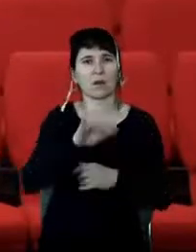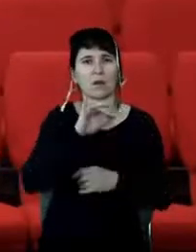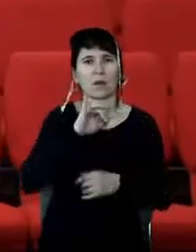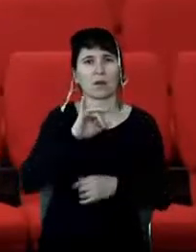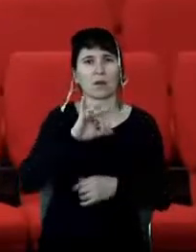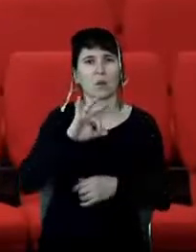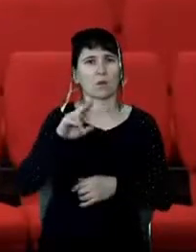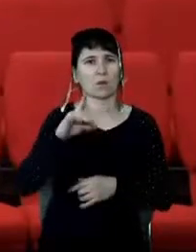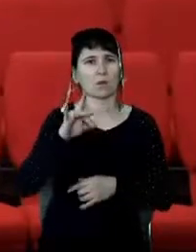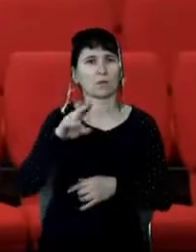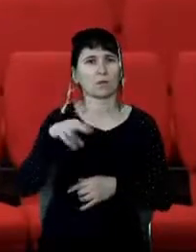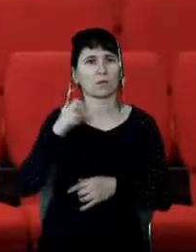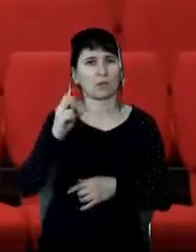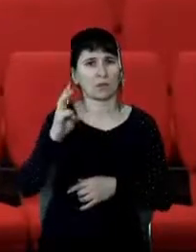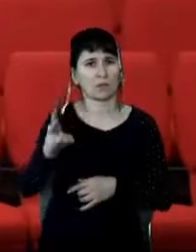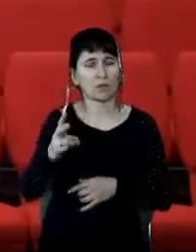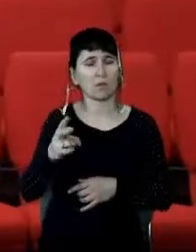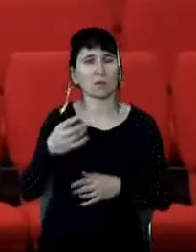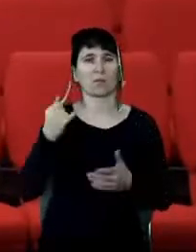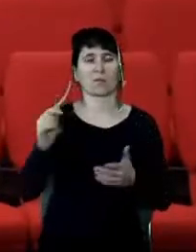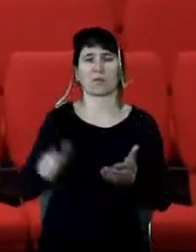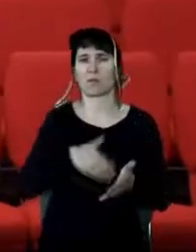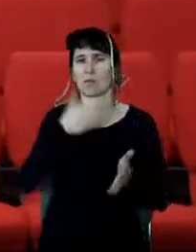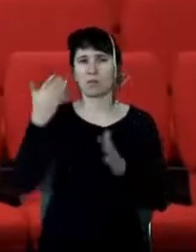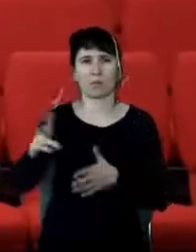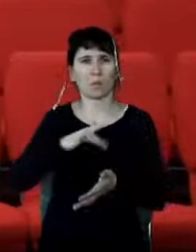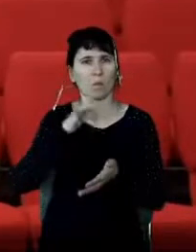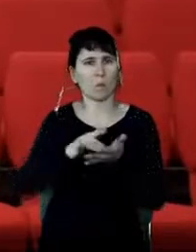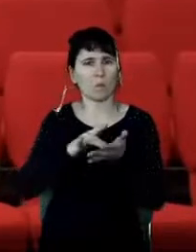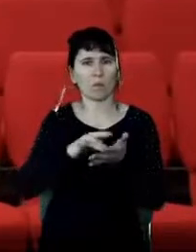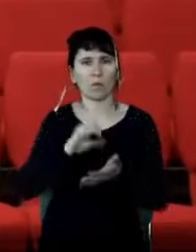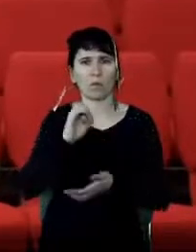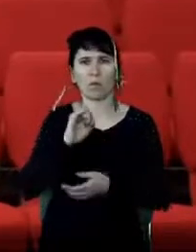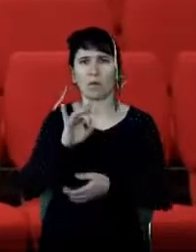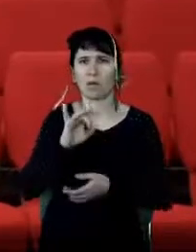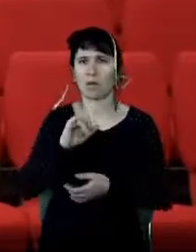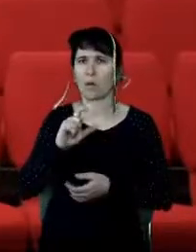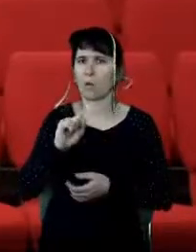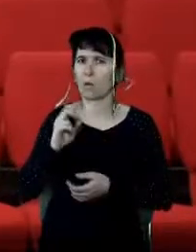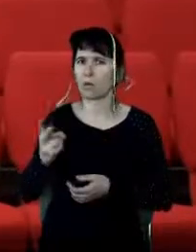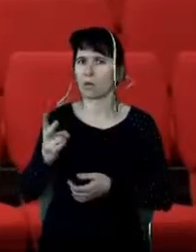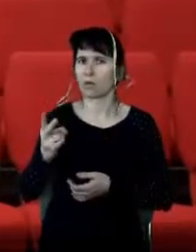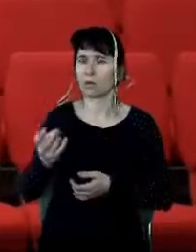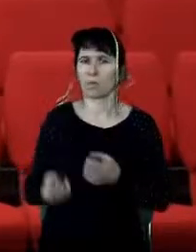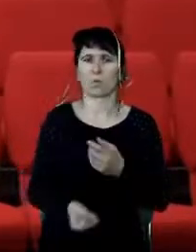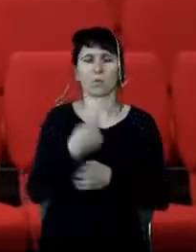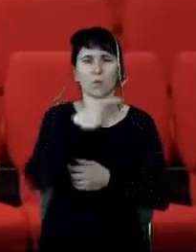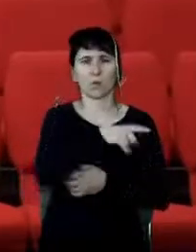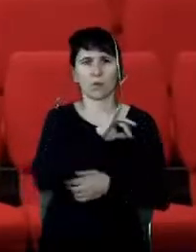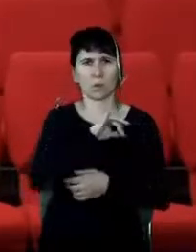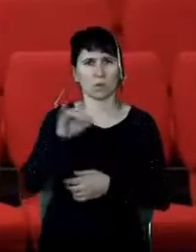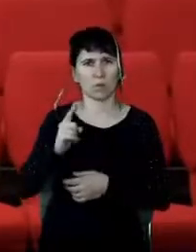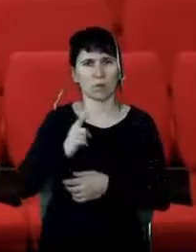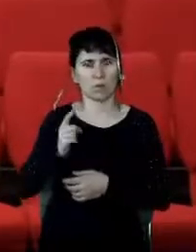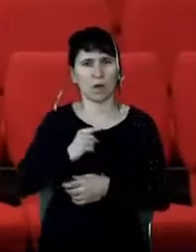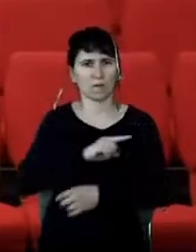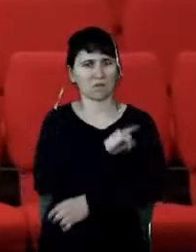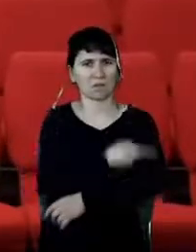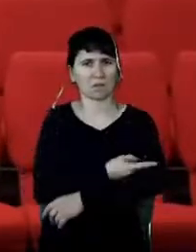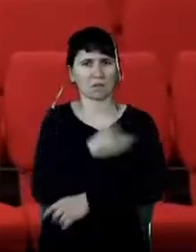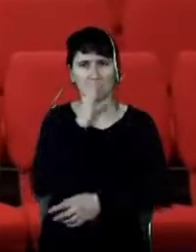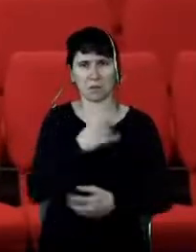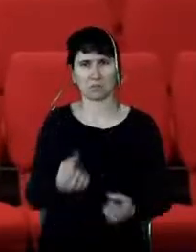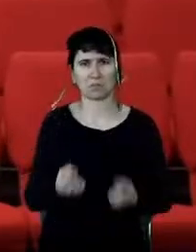Єрихон. І що ж тут важливого, що додало сили Ісусу Навину? Я хочу прочитати